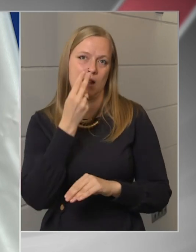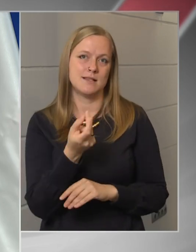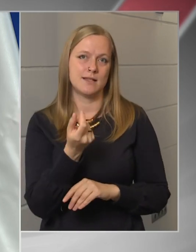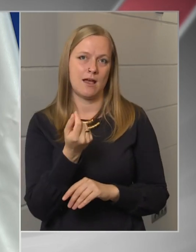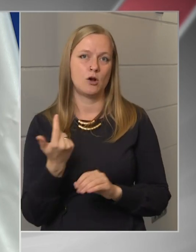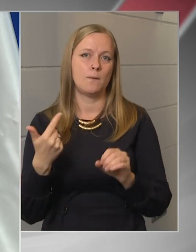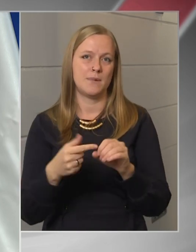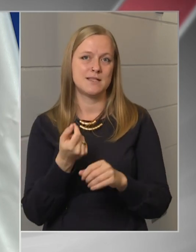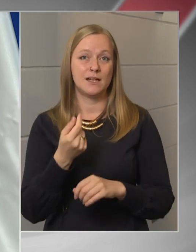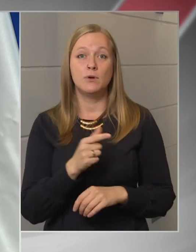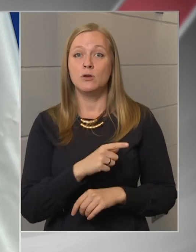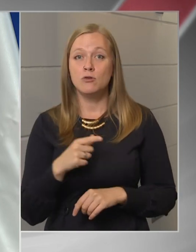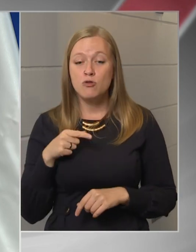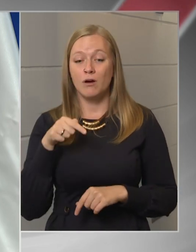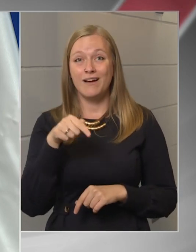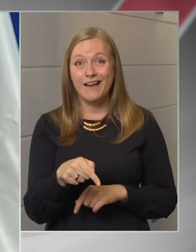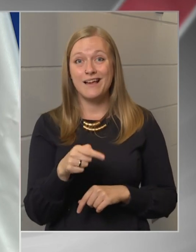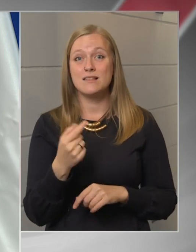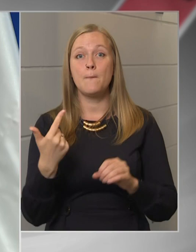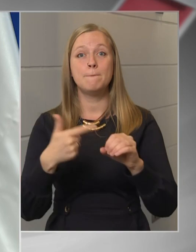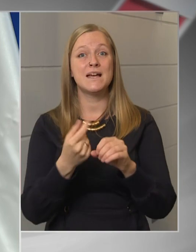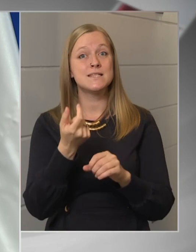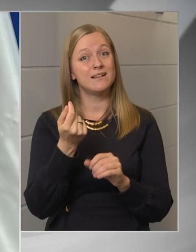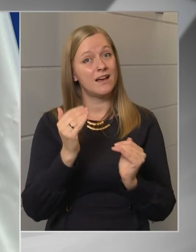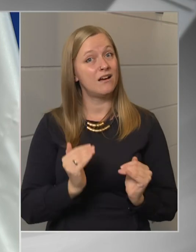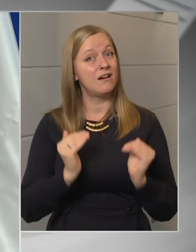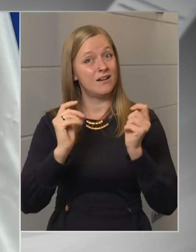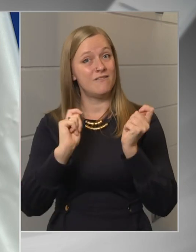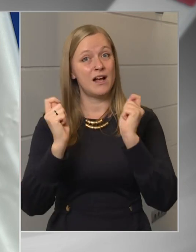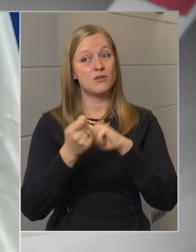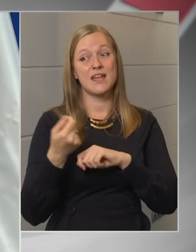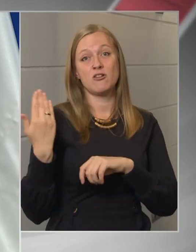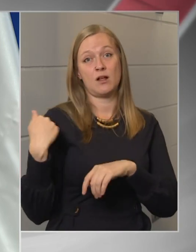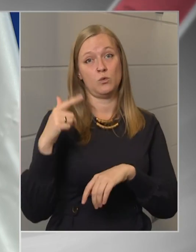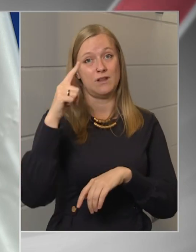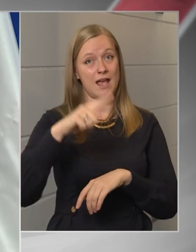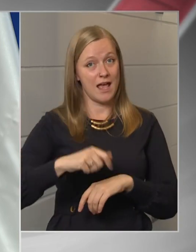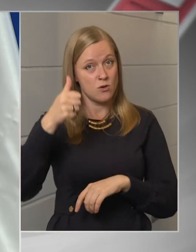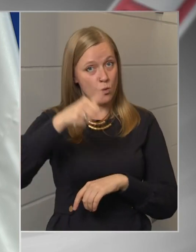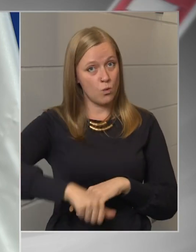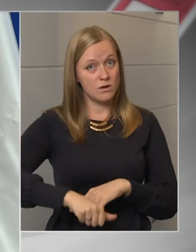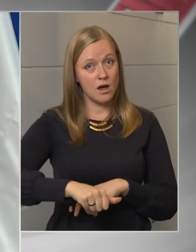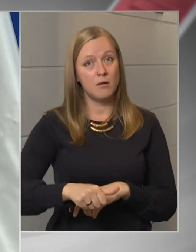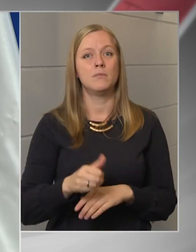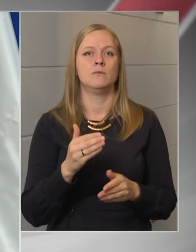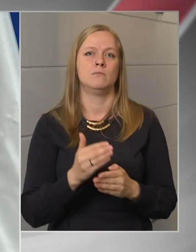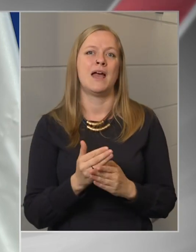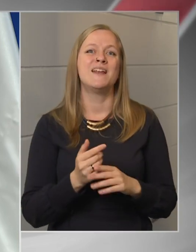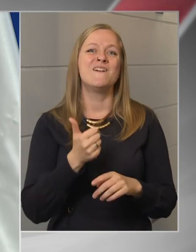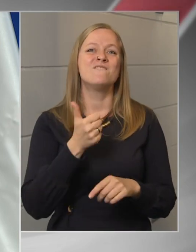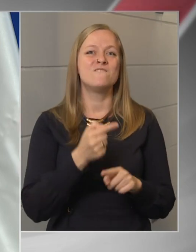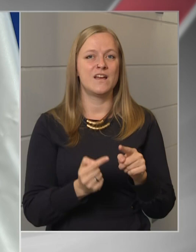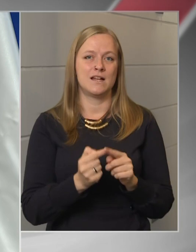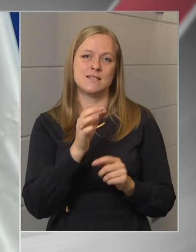Csak és kizállag az üzemanyag árakban bekövetőzett változás, az elmúlt egy hónapban bekövetőző változás az eddig fél százalékkal növelte meg